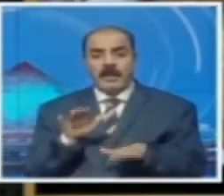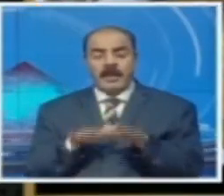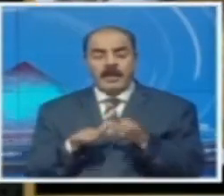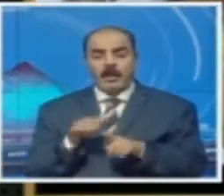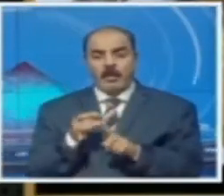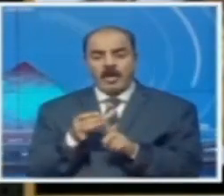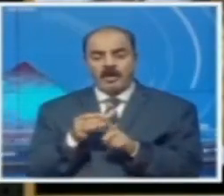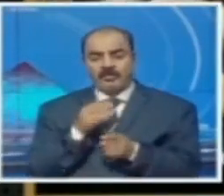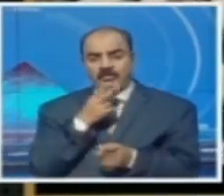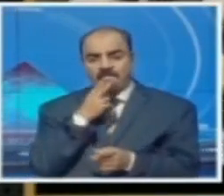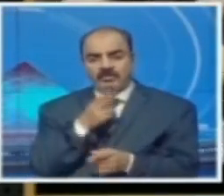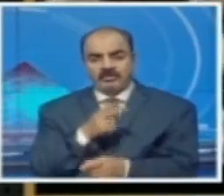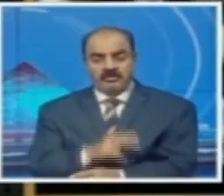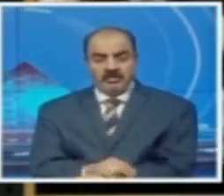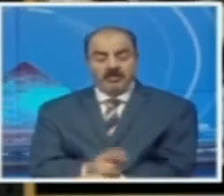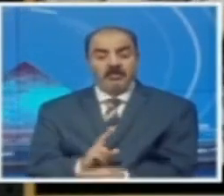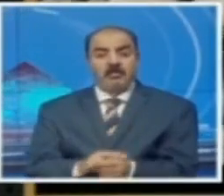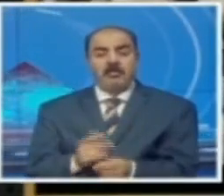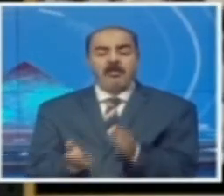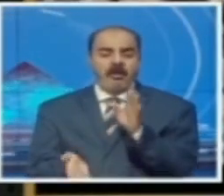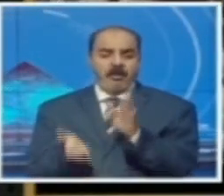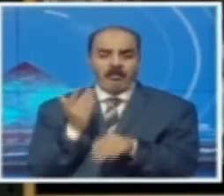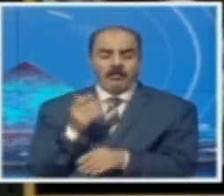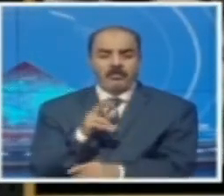من مخدر الحشيش وأكثر من